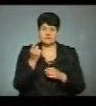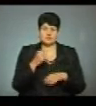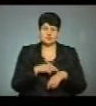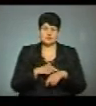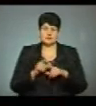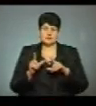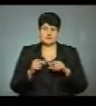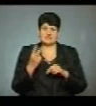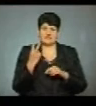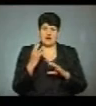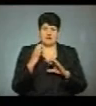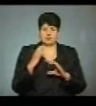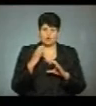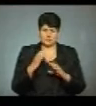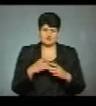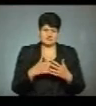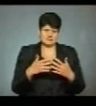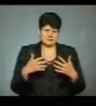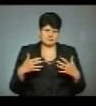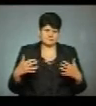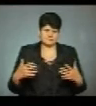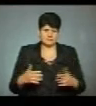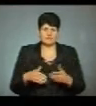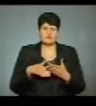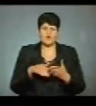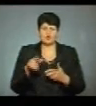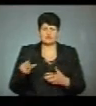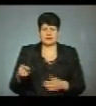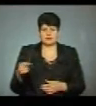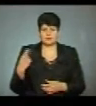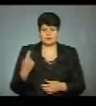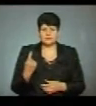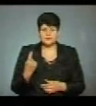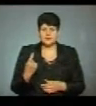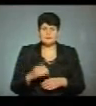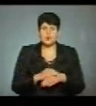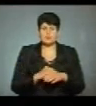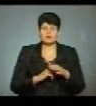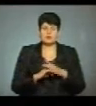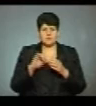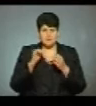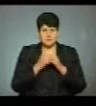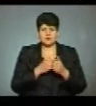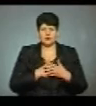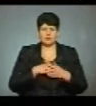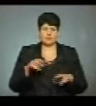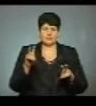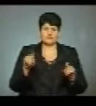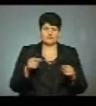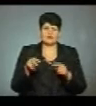схід вирушить 2 автобуси з речами від волонтерів Тернопільщини, повідомив Володимир Мосейко. Благодійний фонд «Пам'ять і любов», створений у